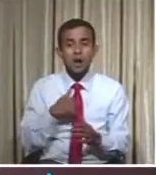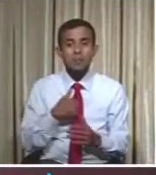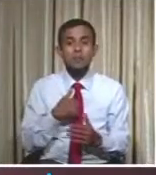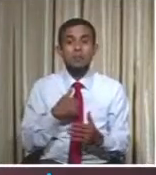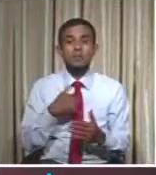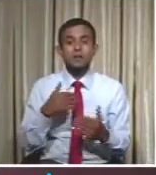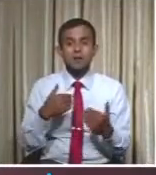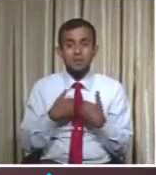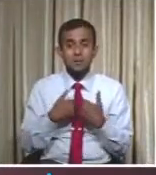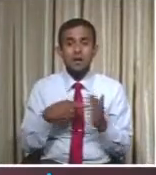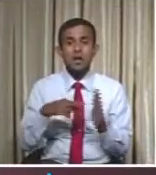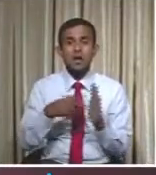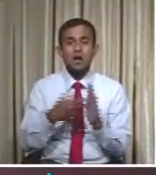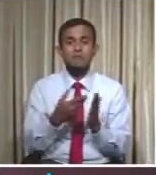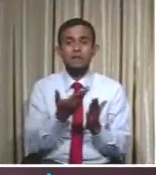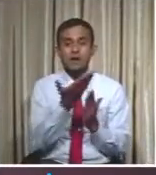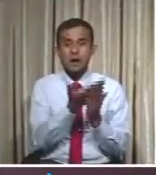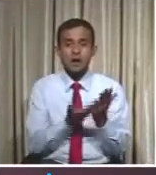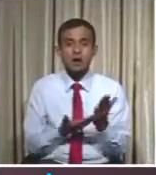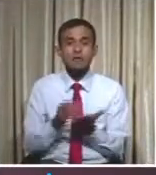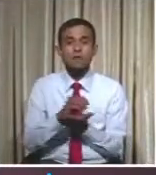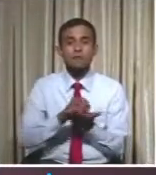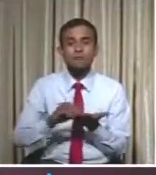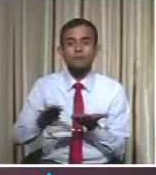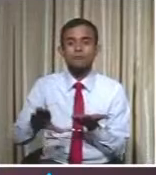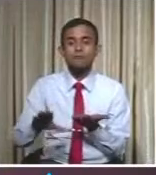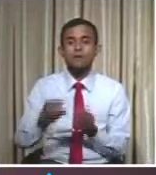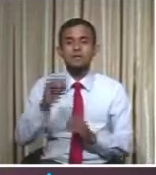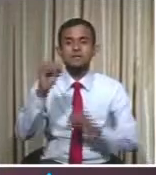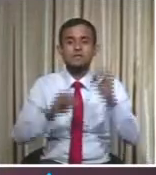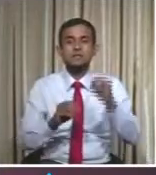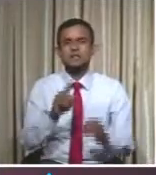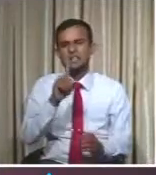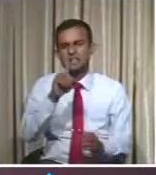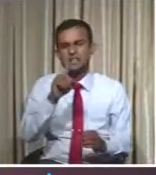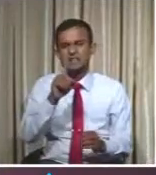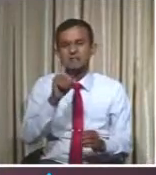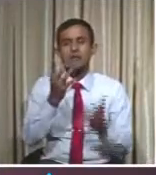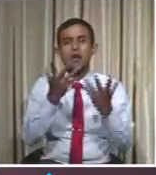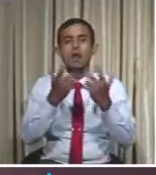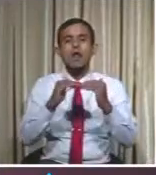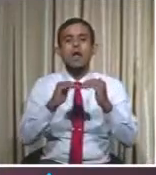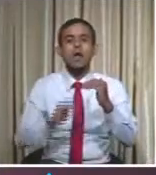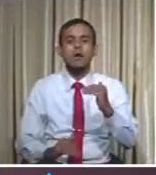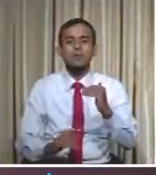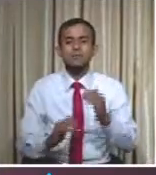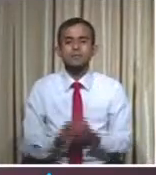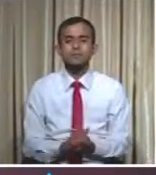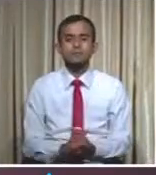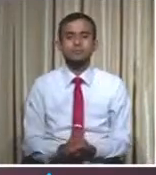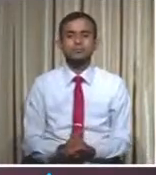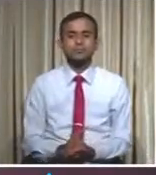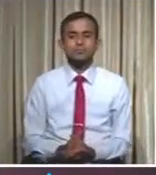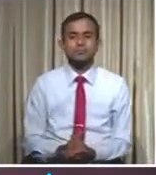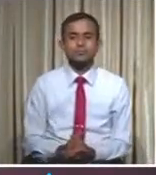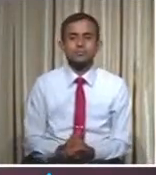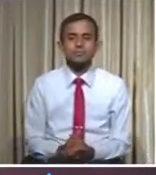අපේ අයවැය ලේඛනයෙන් වෙන් වෙලා තියෙන්නේ 1%කටත් වඩා අඩු ප්‍රමාණයක්.